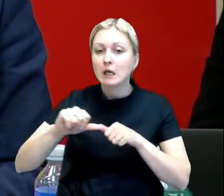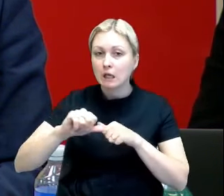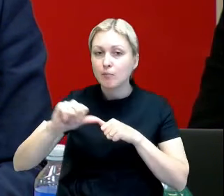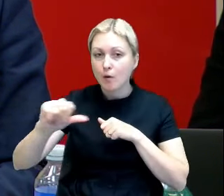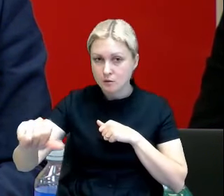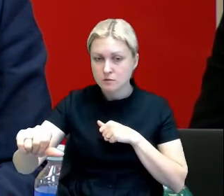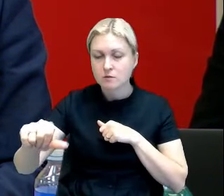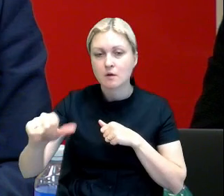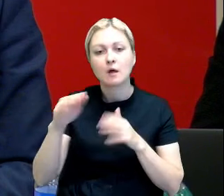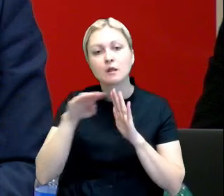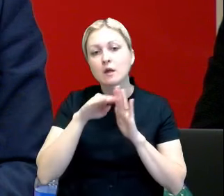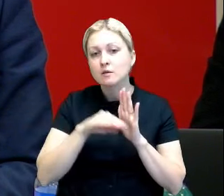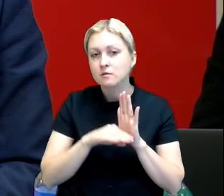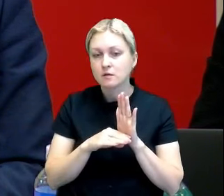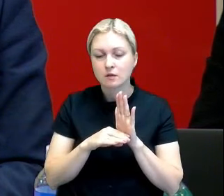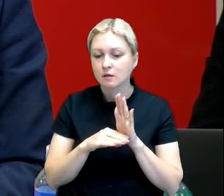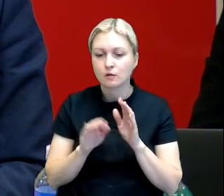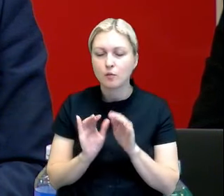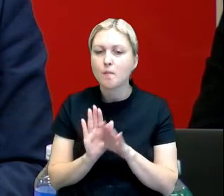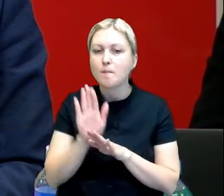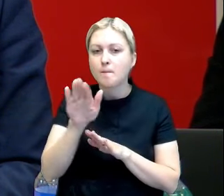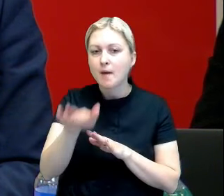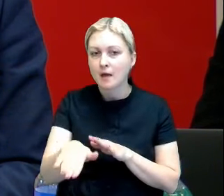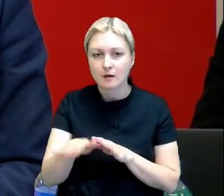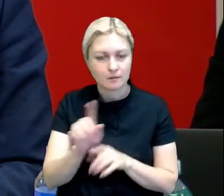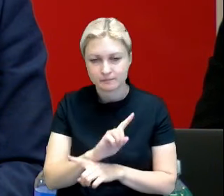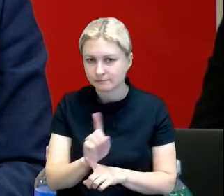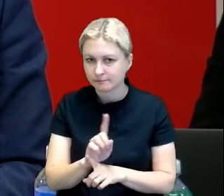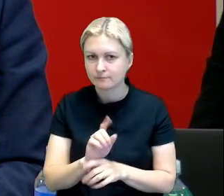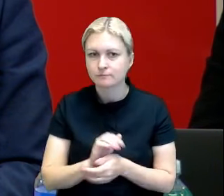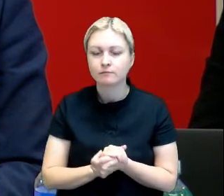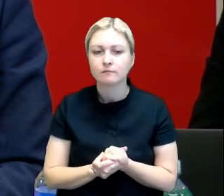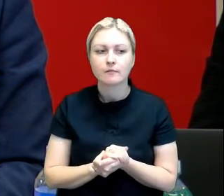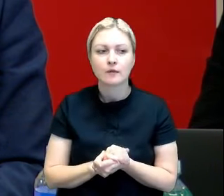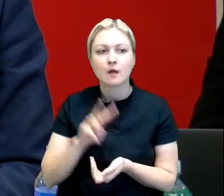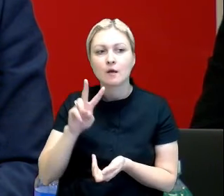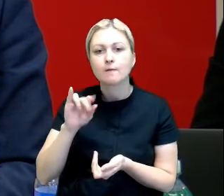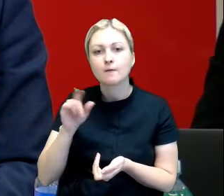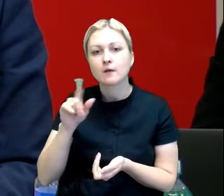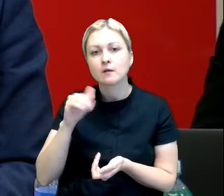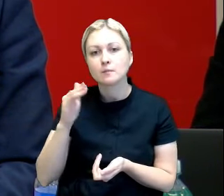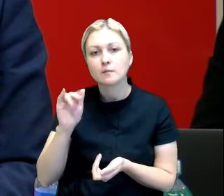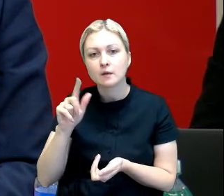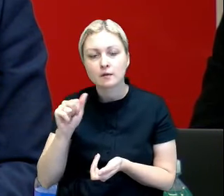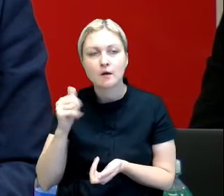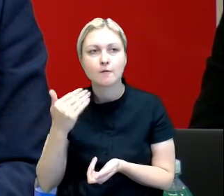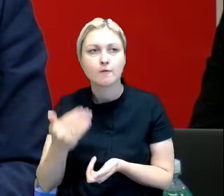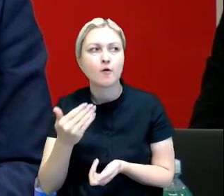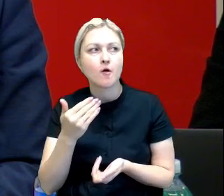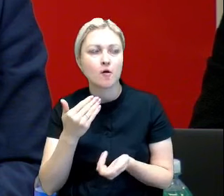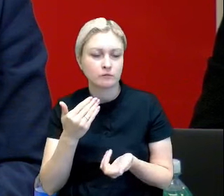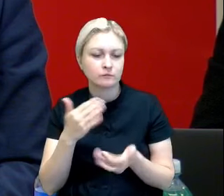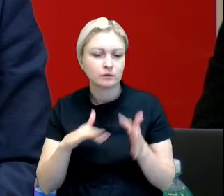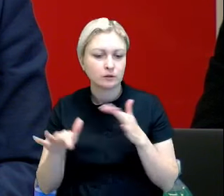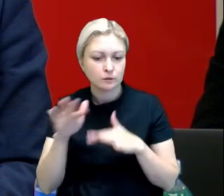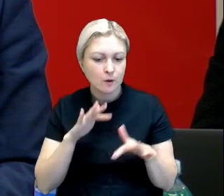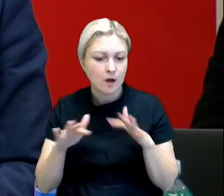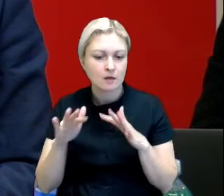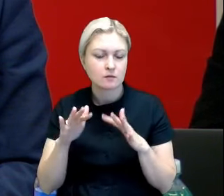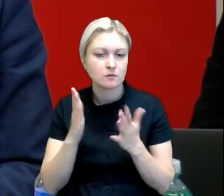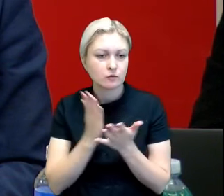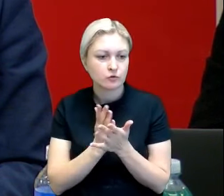kažkokių nereikėtų perdėėti vildminos atvejis rodo paprastą komercinių požiūrių situacija maža